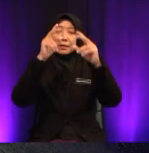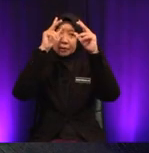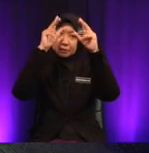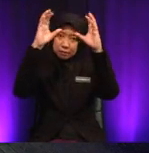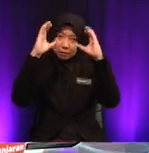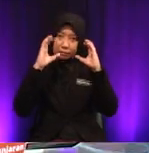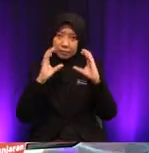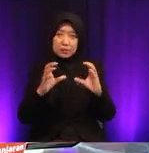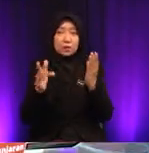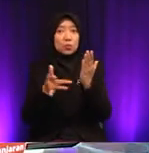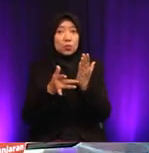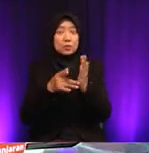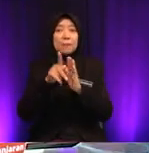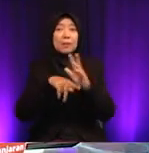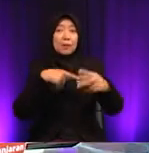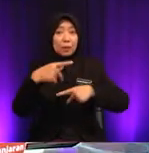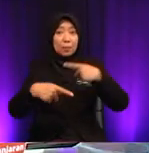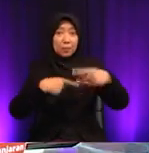teknologi pemrosesan